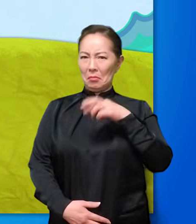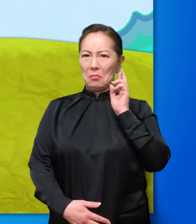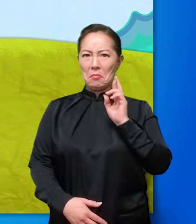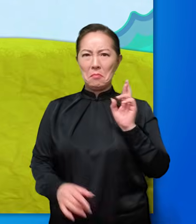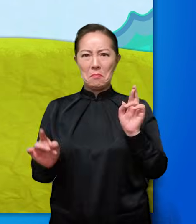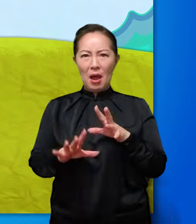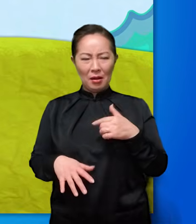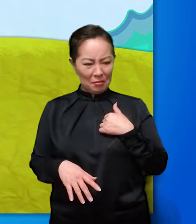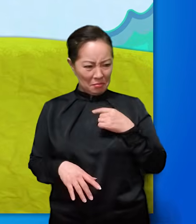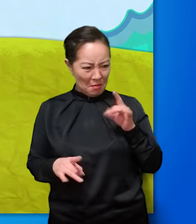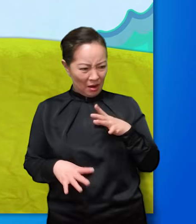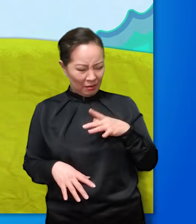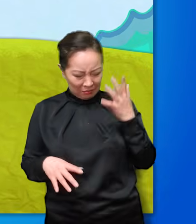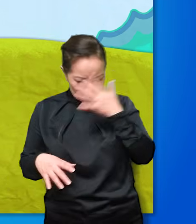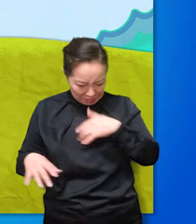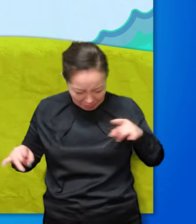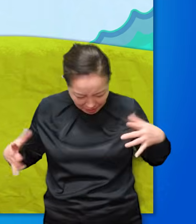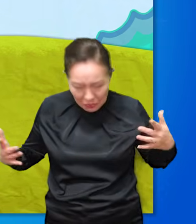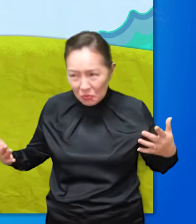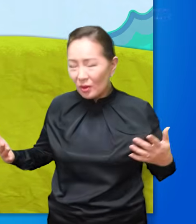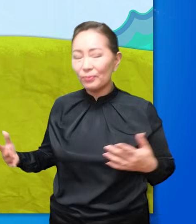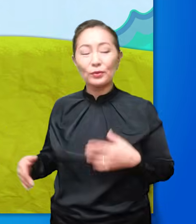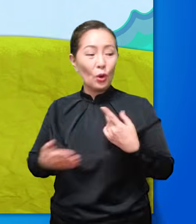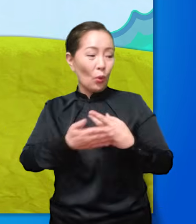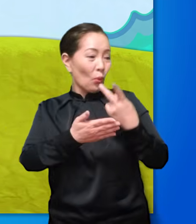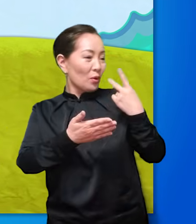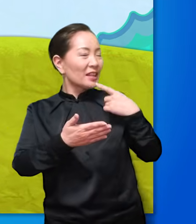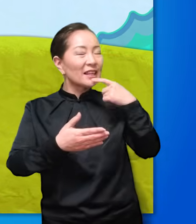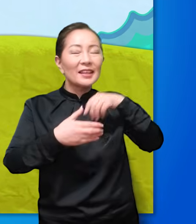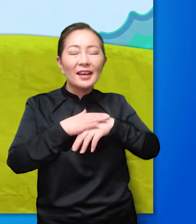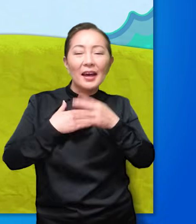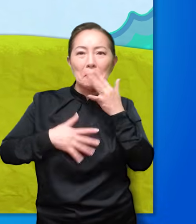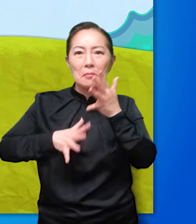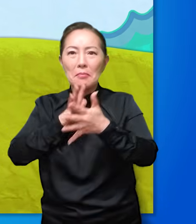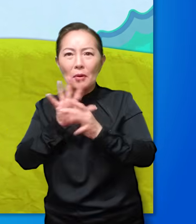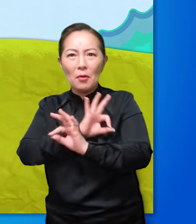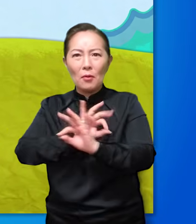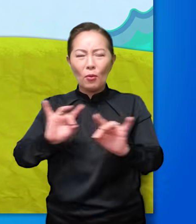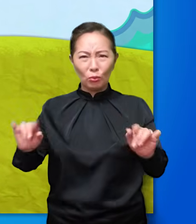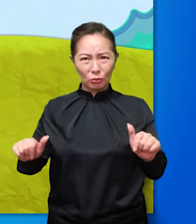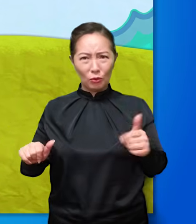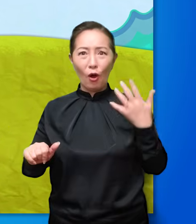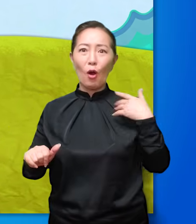Үгүй, би ямар сонирн болчихоо. Үлгэр ярддаг хэсэгт орохоор ийм болчихдаг юм уу? Нэг сони яриадах юм.